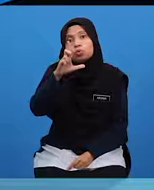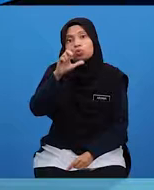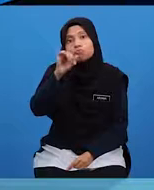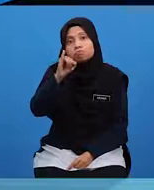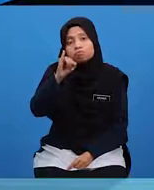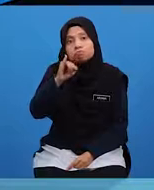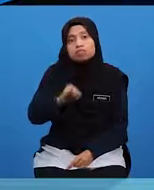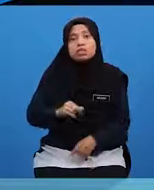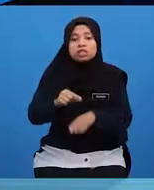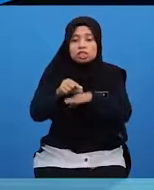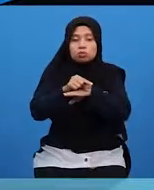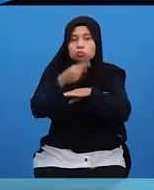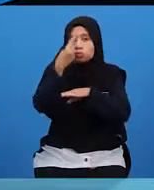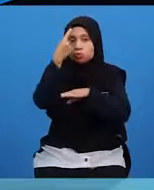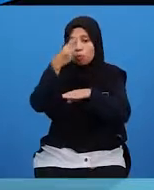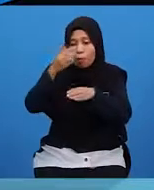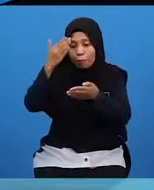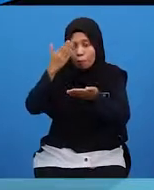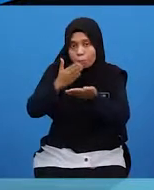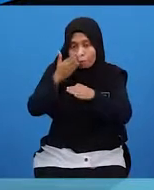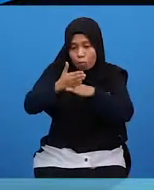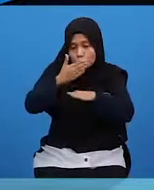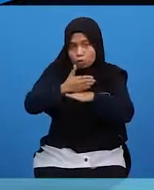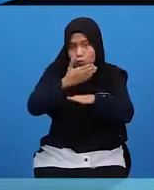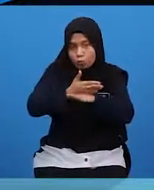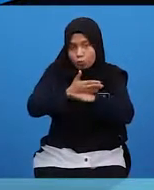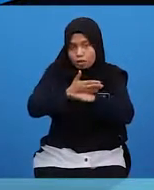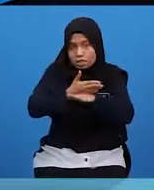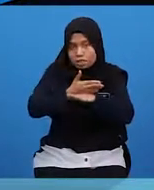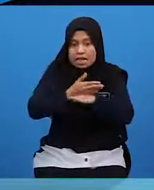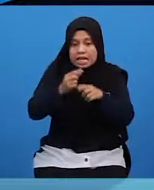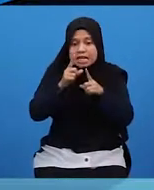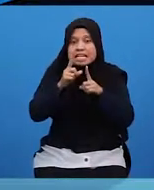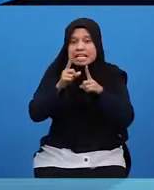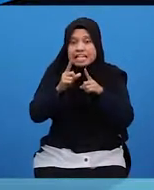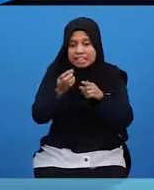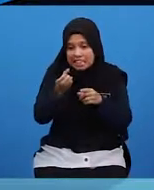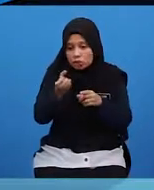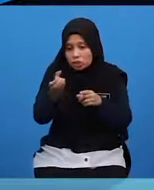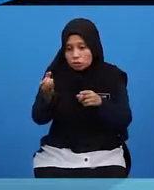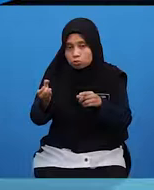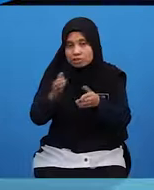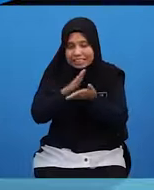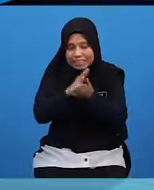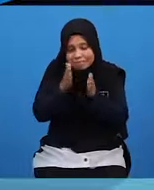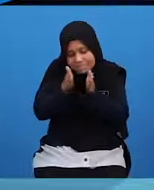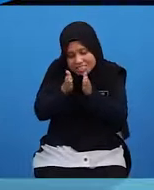keluli. Ia digunakan untuk memotong sebatian lilin beku menjadi ketulan kecil.